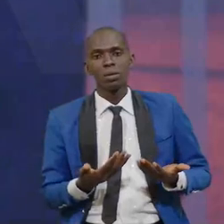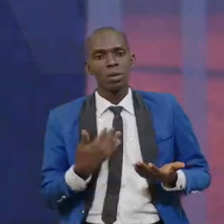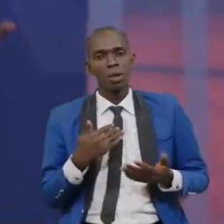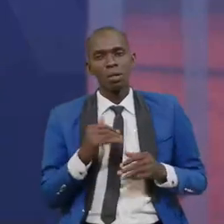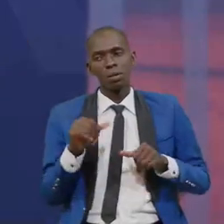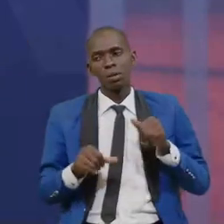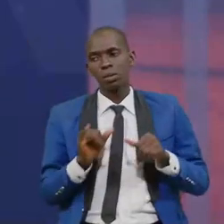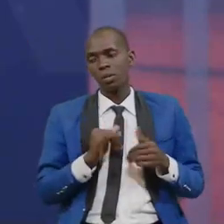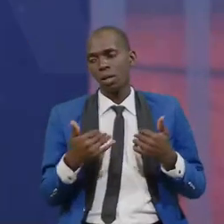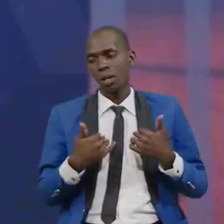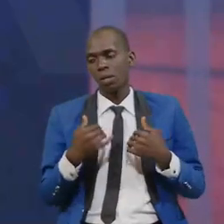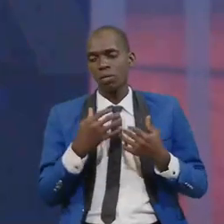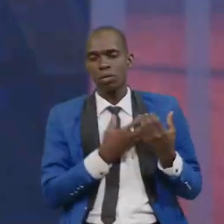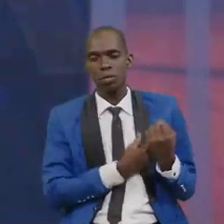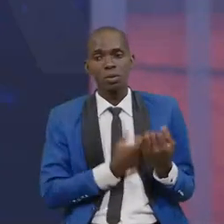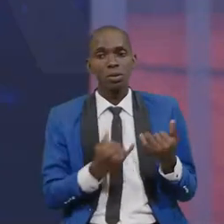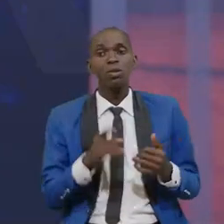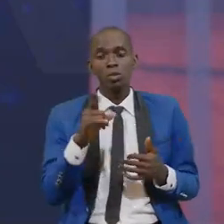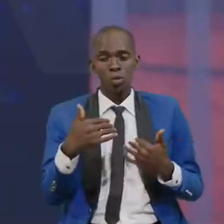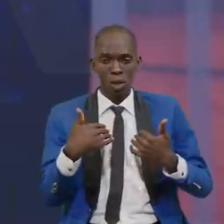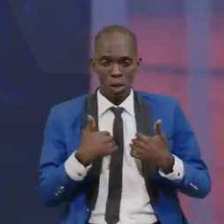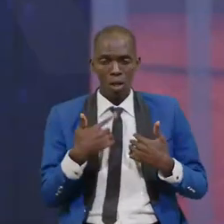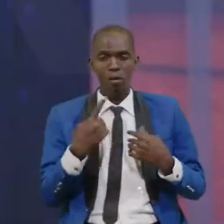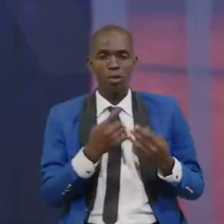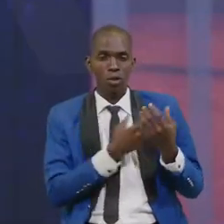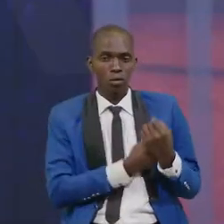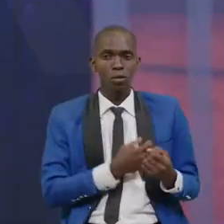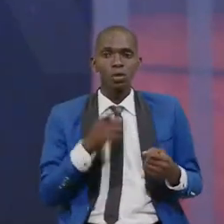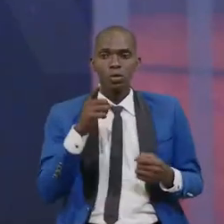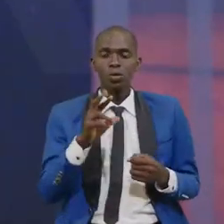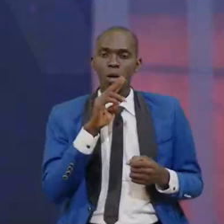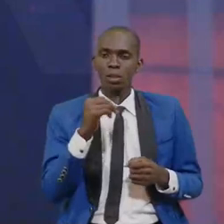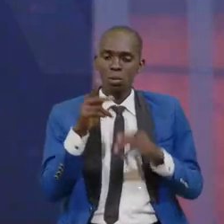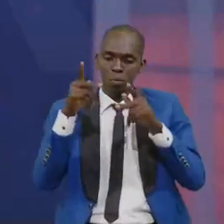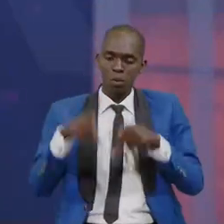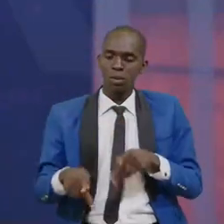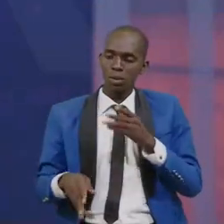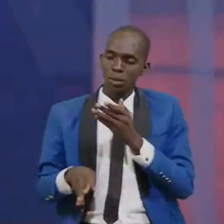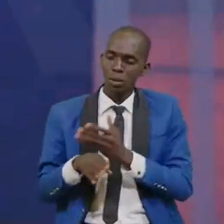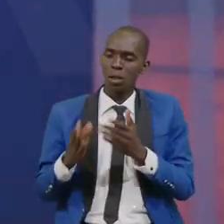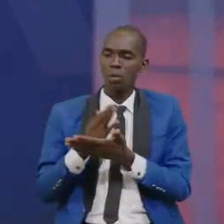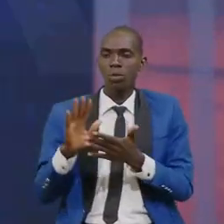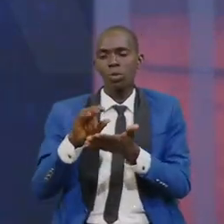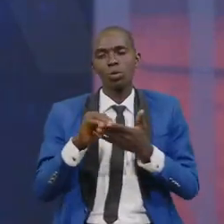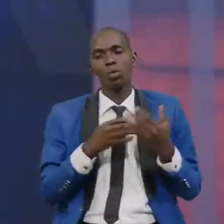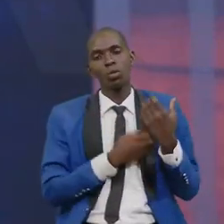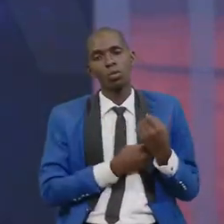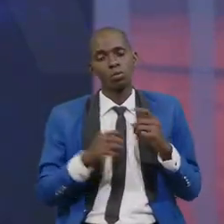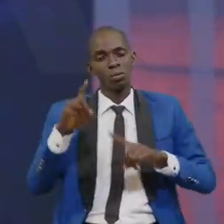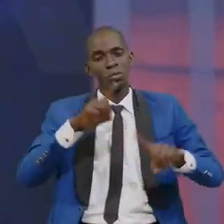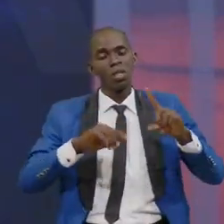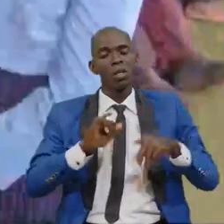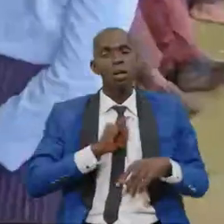pas si j'ai l'assurance maintenant. Oui, tu l'as là, tu l'as, tu l'as. C'est toi qui l'abandonnes. Je ne vais plus rejeter mon